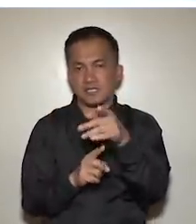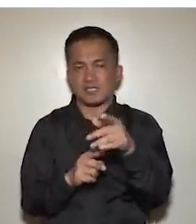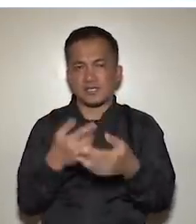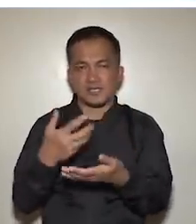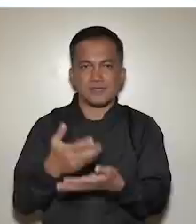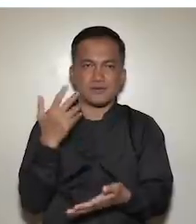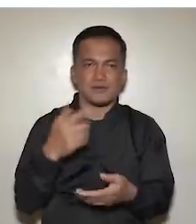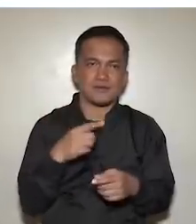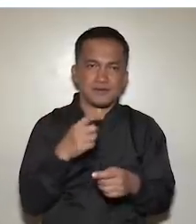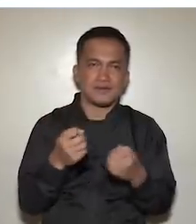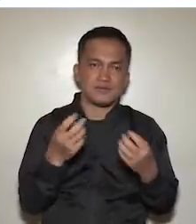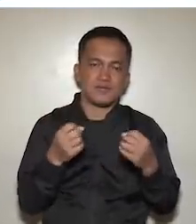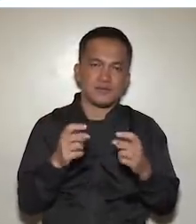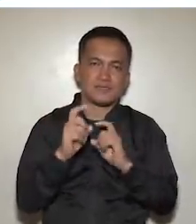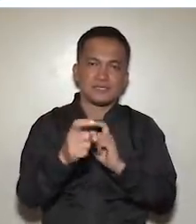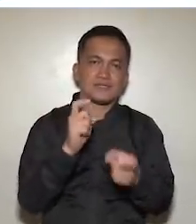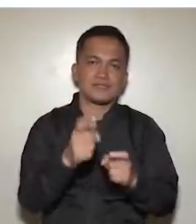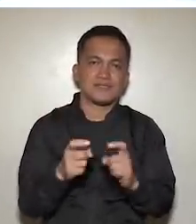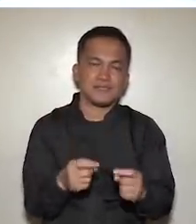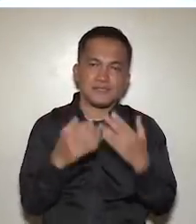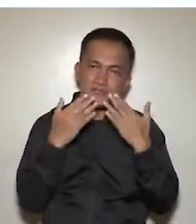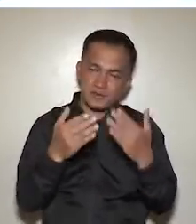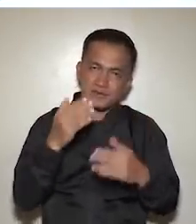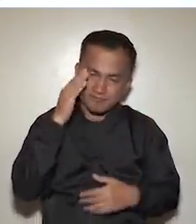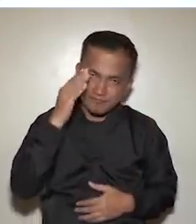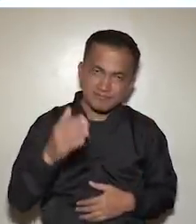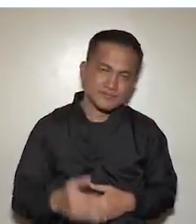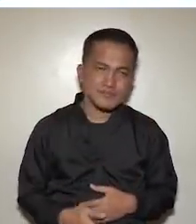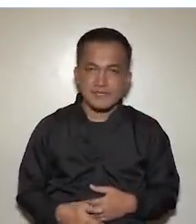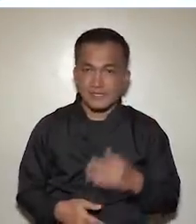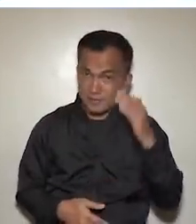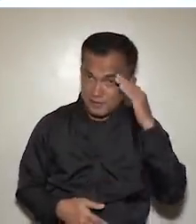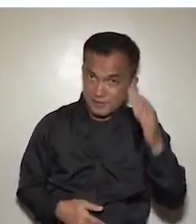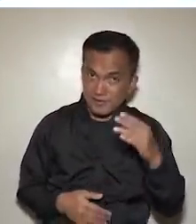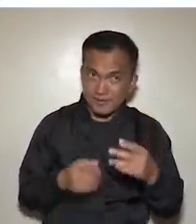na. Yayaman ka pa kahit papaano dahil maraming regalo. Salamat, sir. Thank you